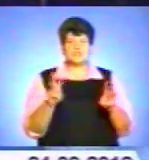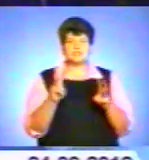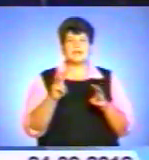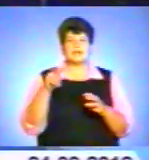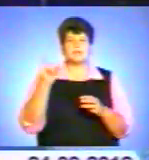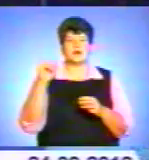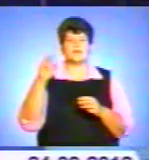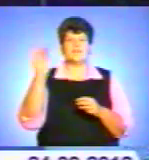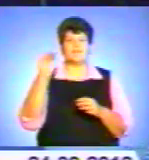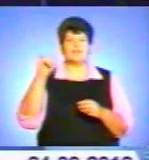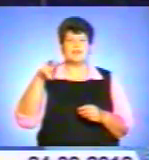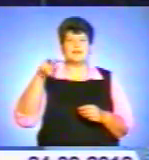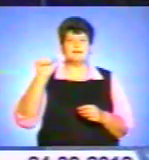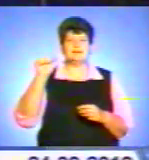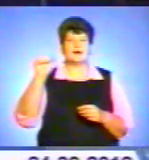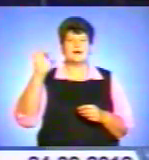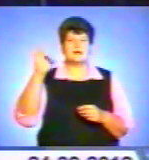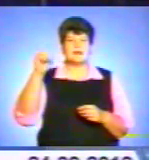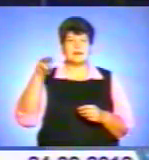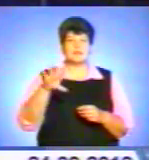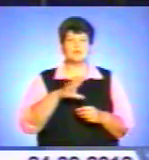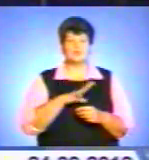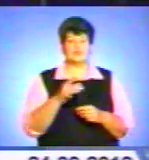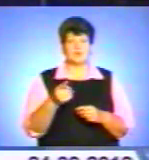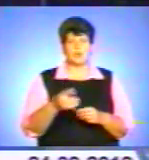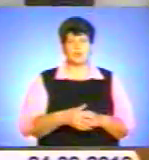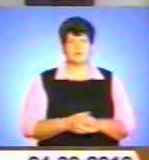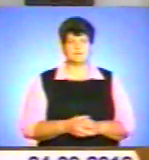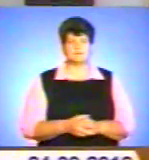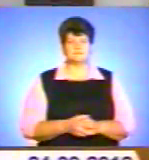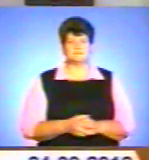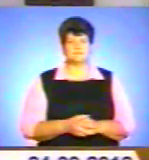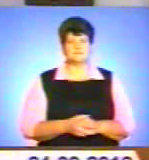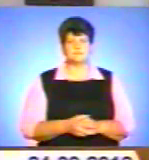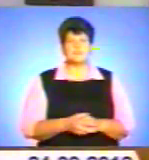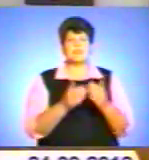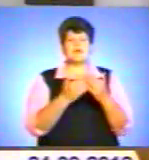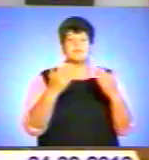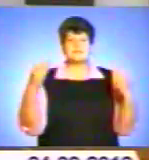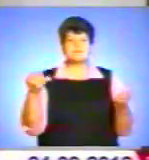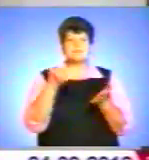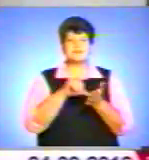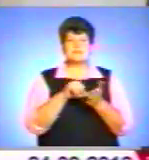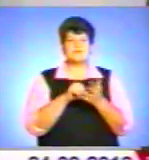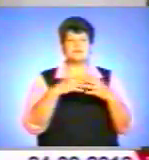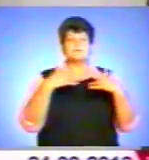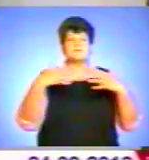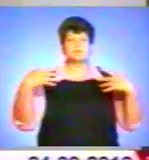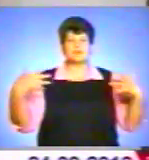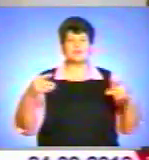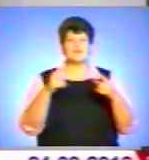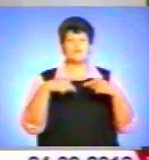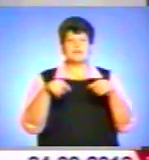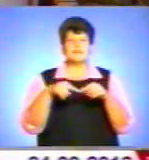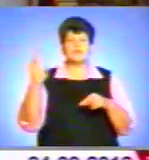всієї Руси України Філарет», який перебував у Тернополі. На виставці представлені усі види духовного